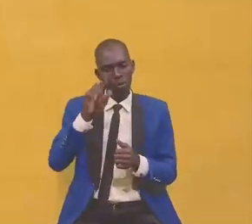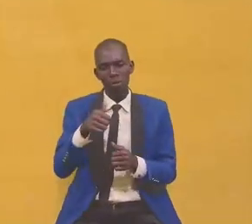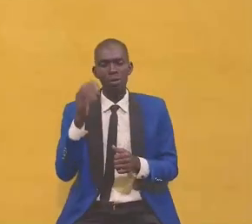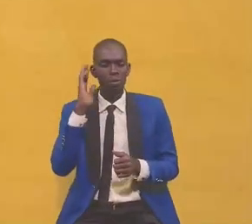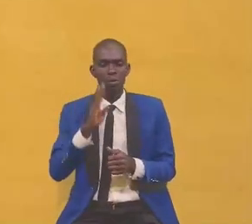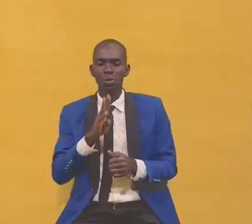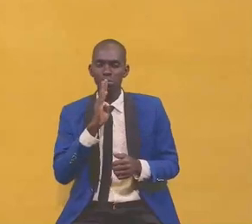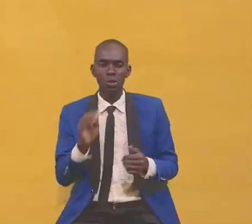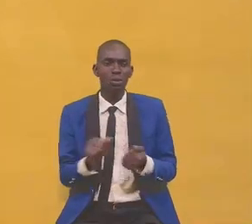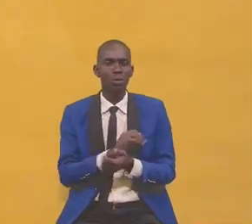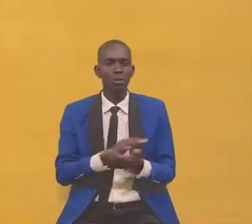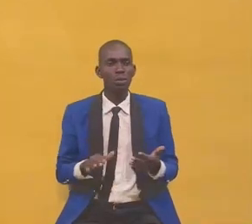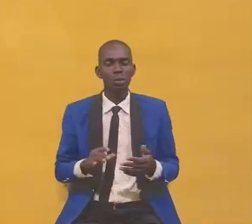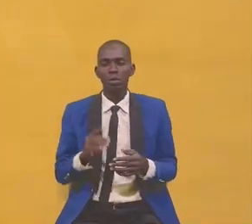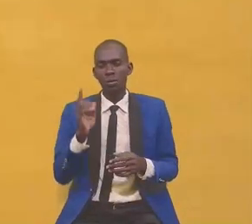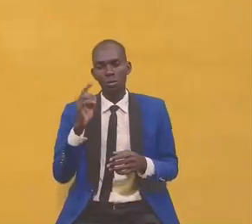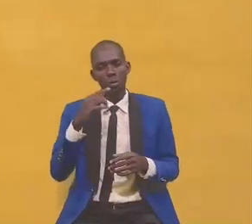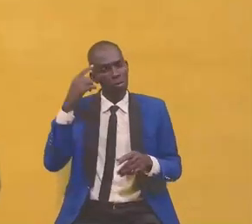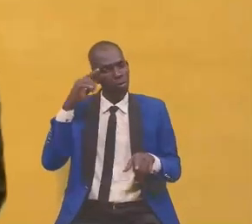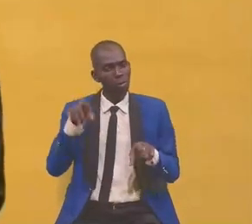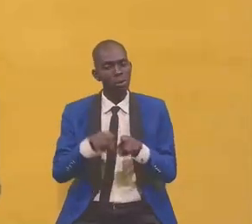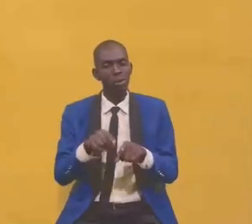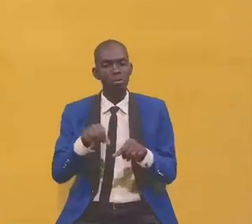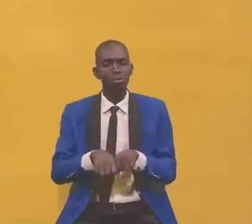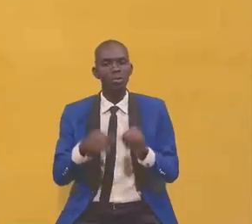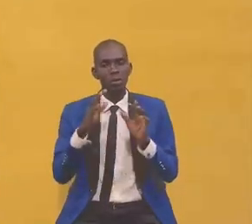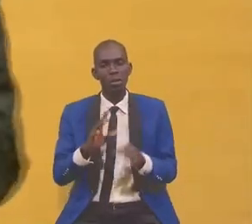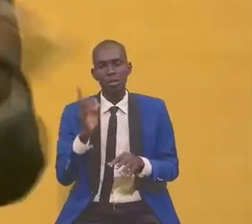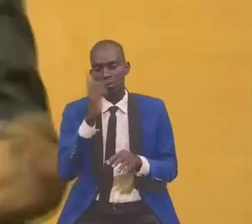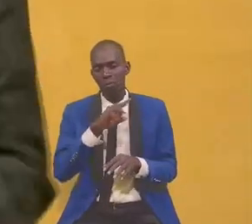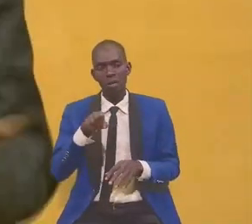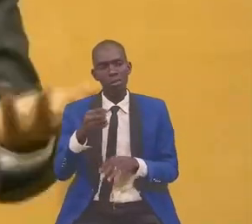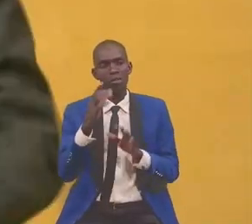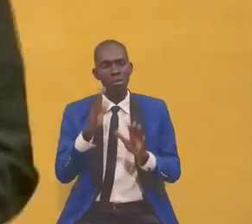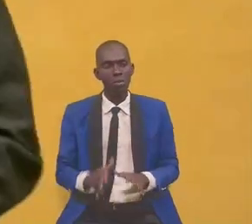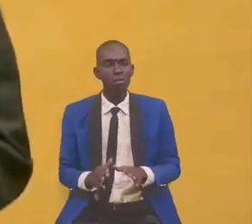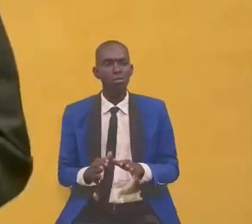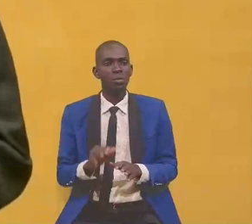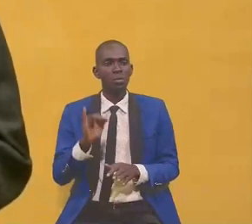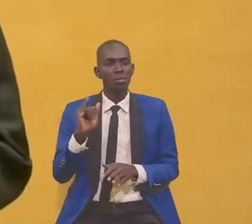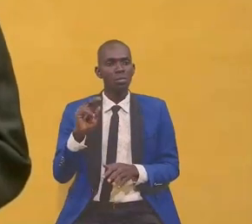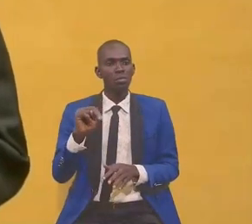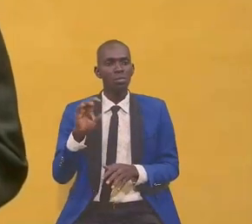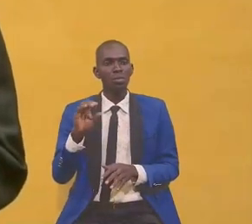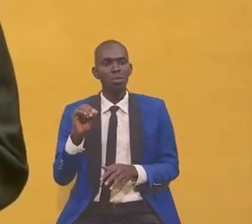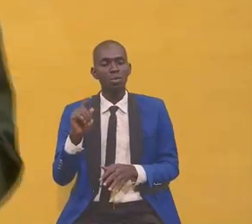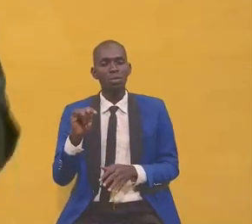déloyaux, calomniateur, intempérant, cruel, ennemi des gens de bien.